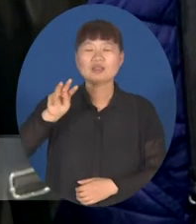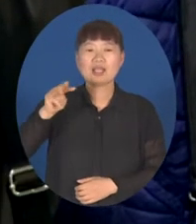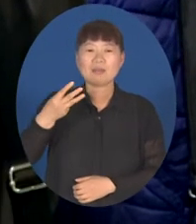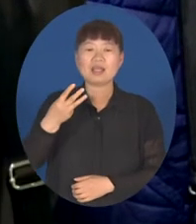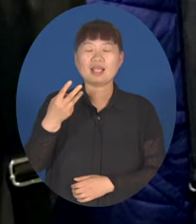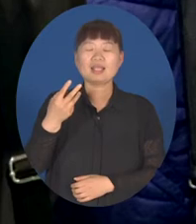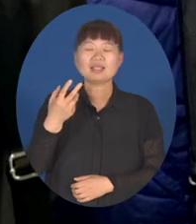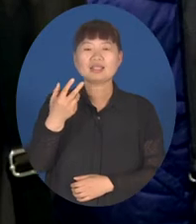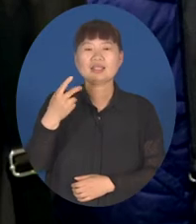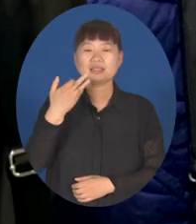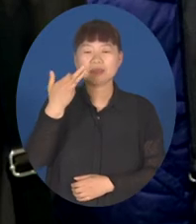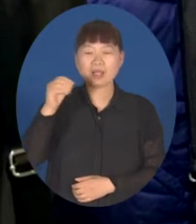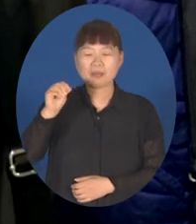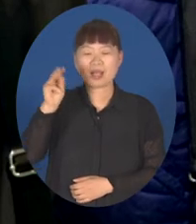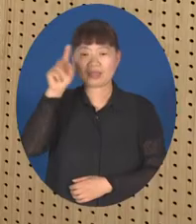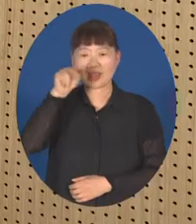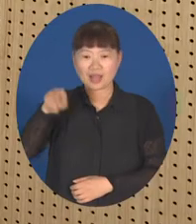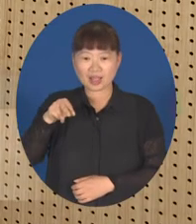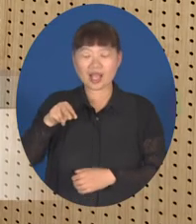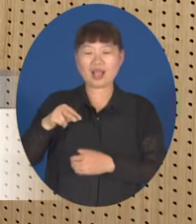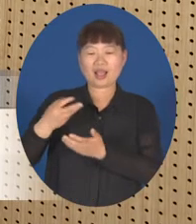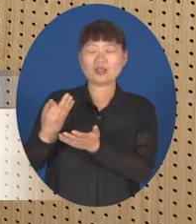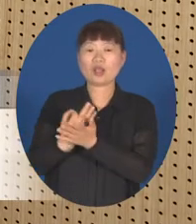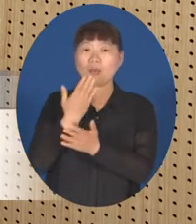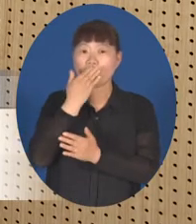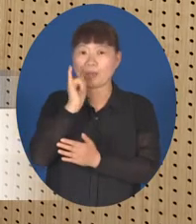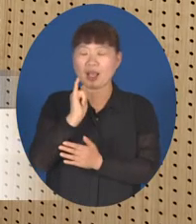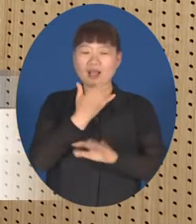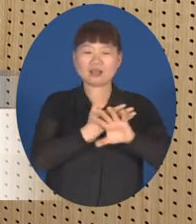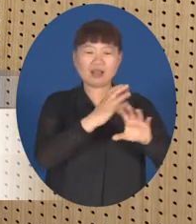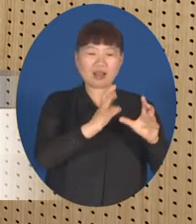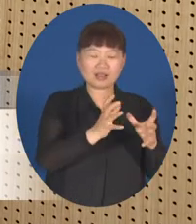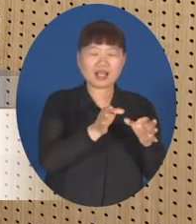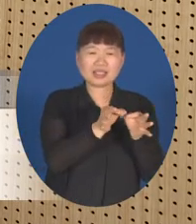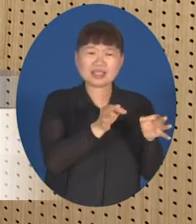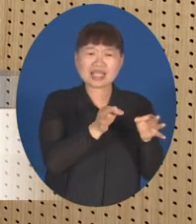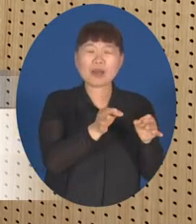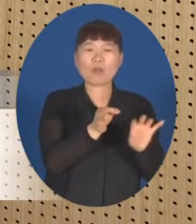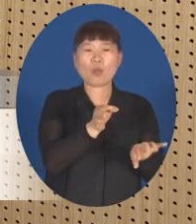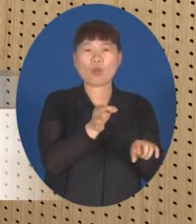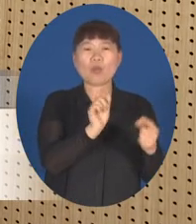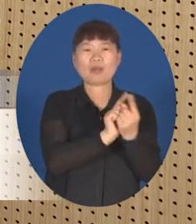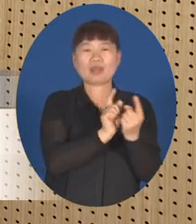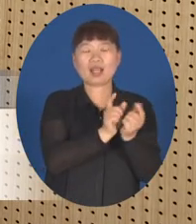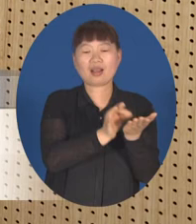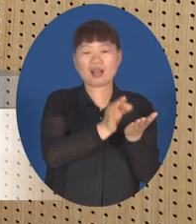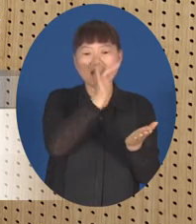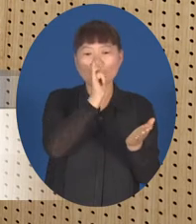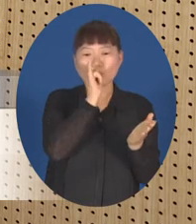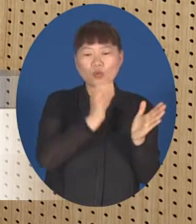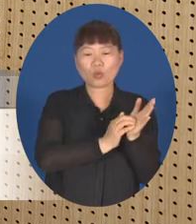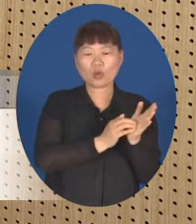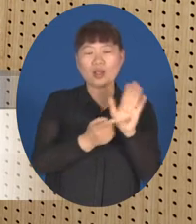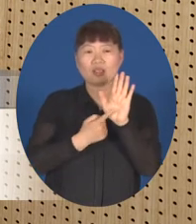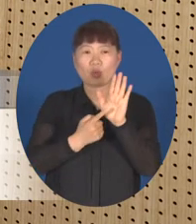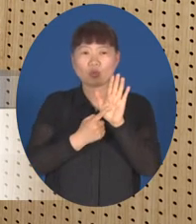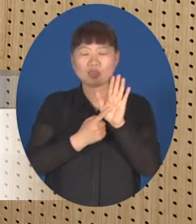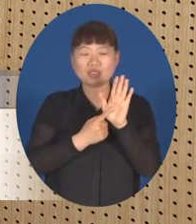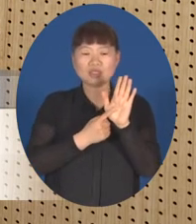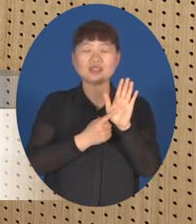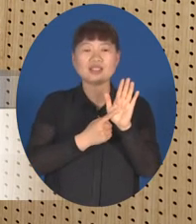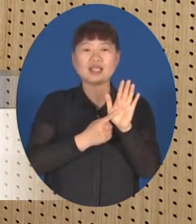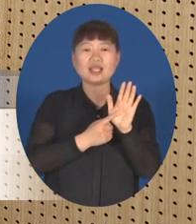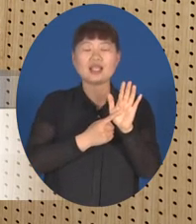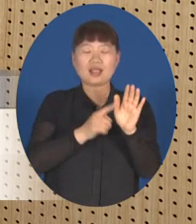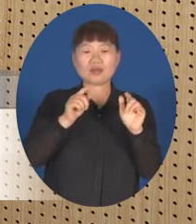달합니다. 해외 전시회 자체도 가격이 워낙 좀 비싸고 또 전시회 자체를 혼자서 나가는 게 어렵다